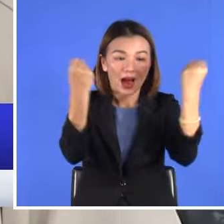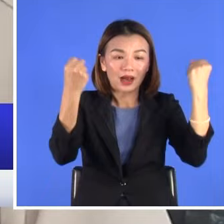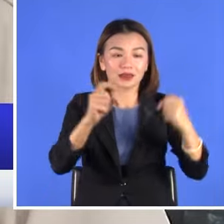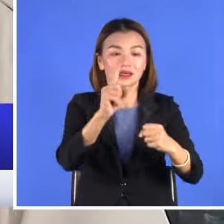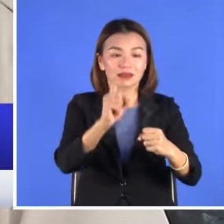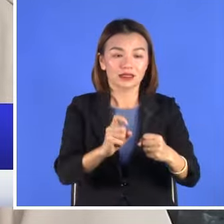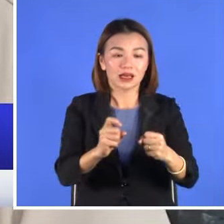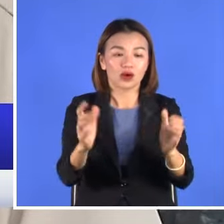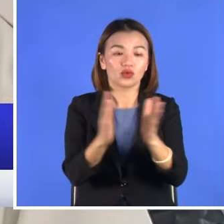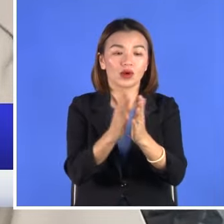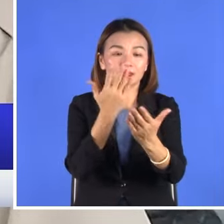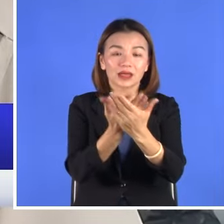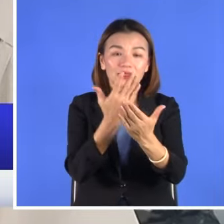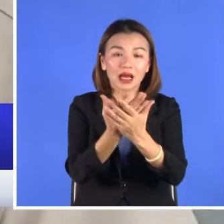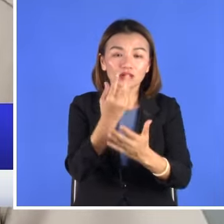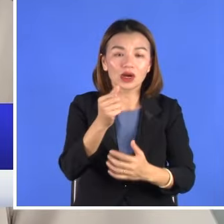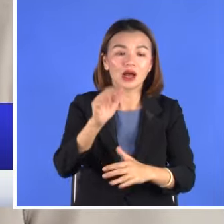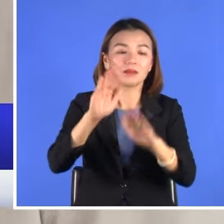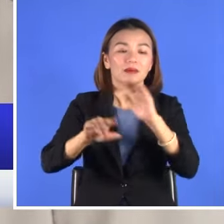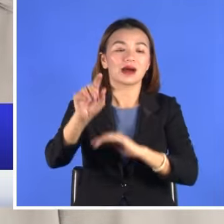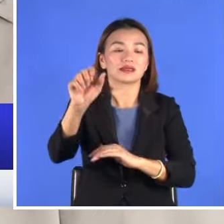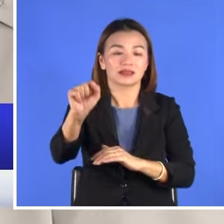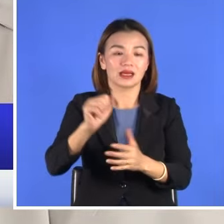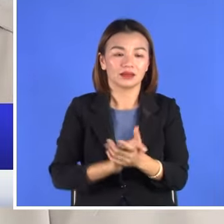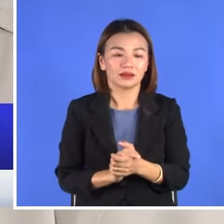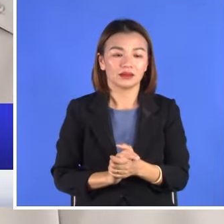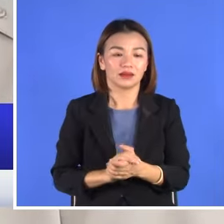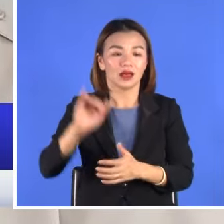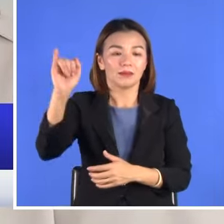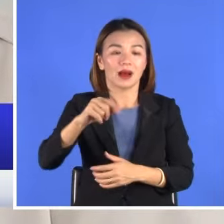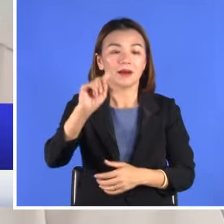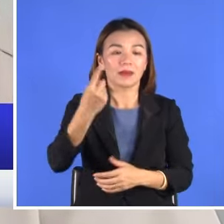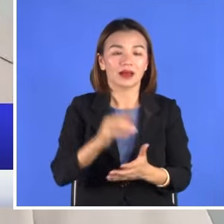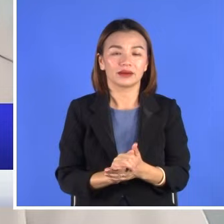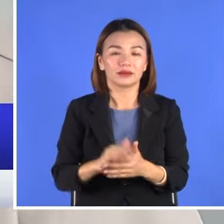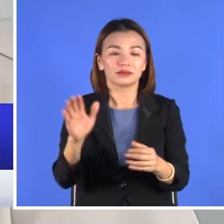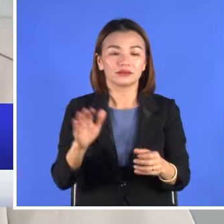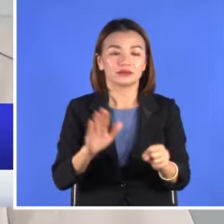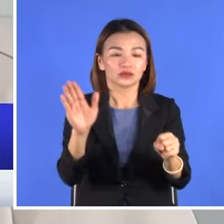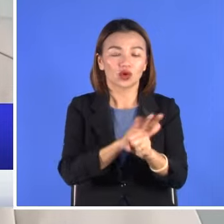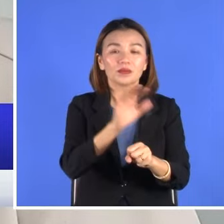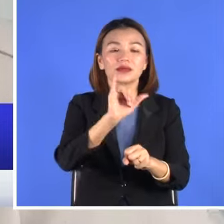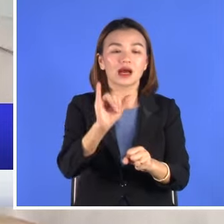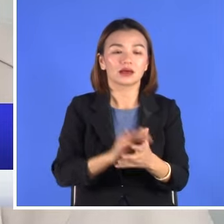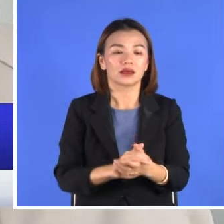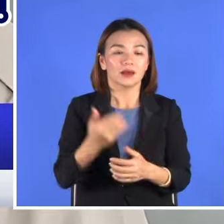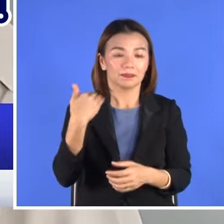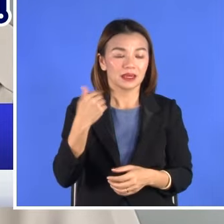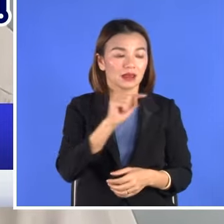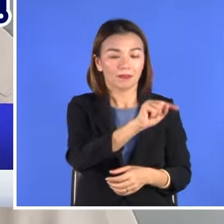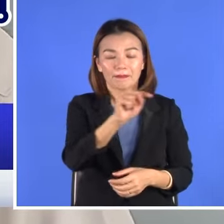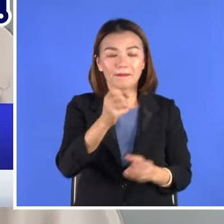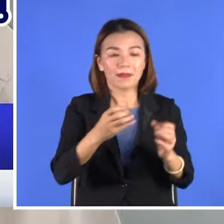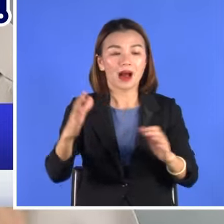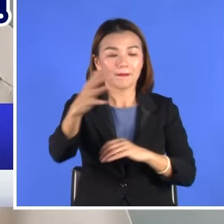แสนเป็นแสนเป็นแสนเนาะครับหลักแสนอัมาเอาอีกนะครับยังบ่เบิดนะครับยังเหลือหลายอยู่นะให้มาเอาอีก